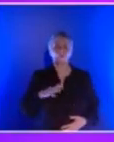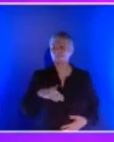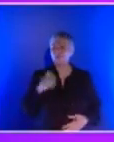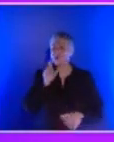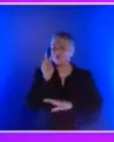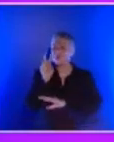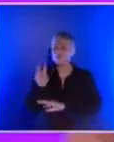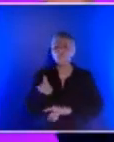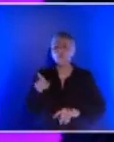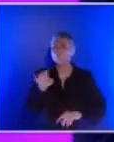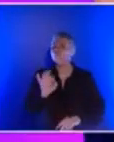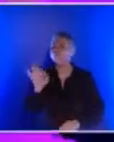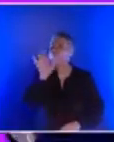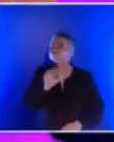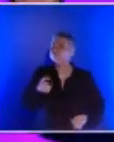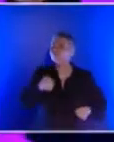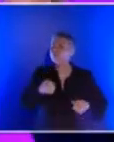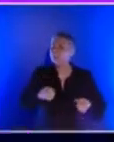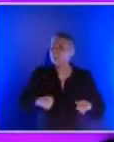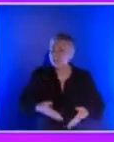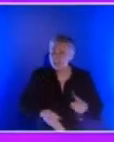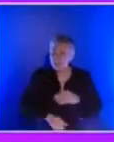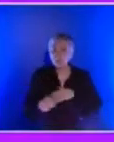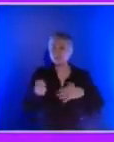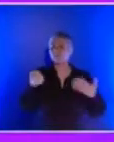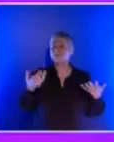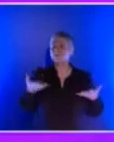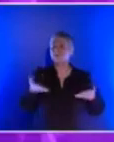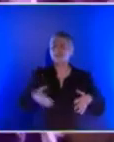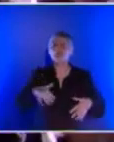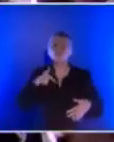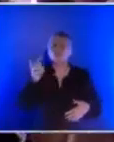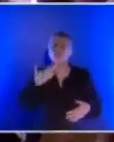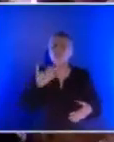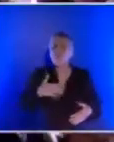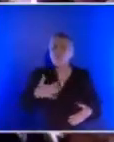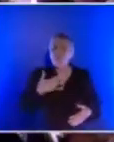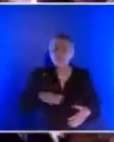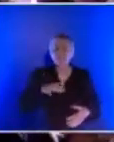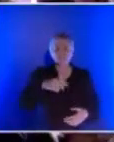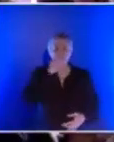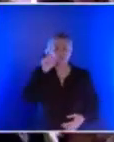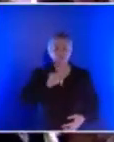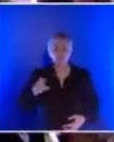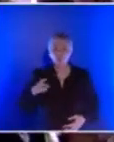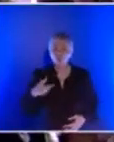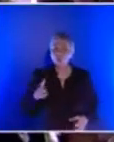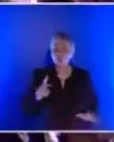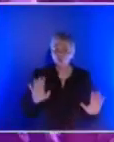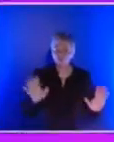προέλευσή του, την καταγωγή του, τις επιλογές του ή οτιδήποτε άλλο. Σε αυτή την κοινωνία